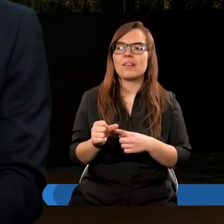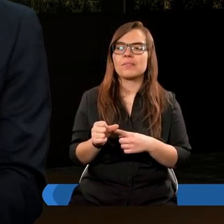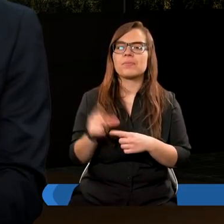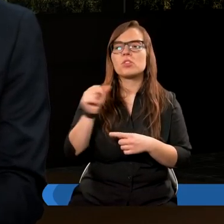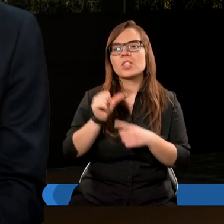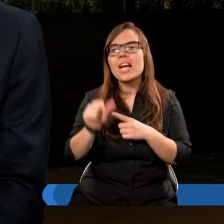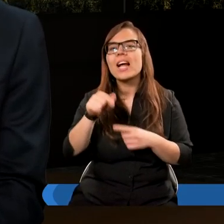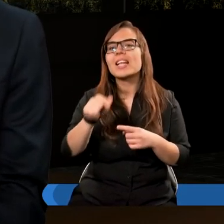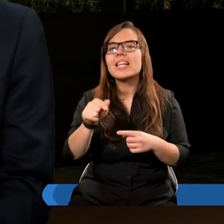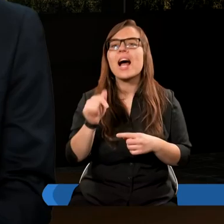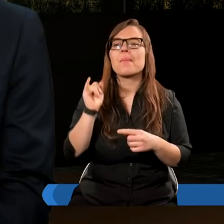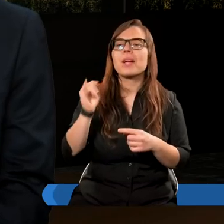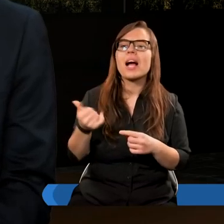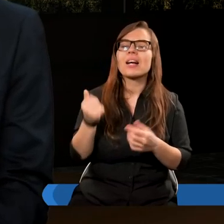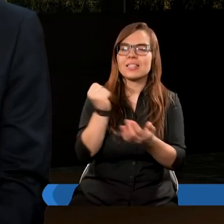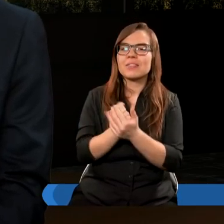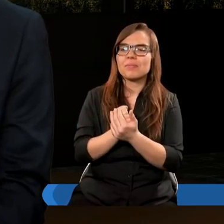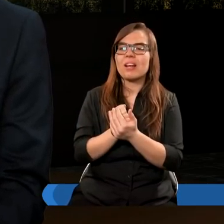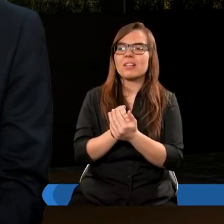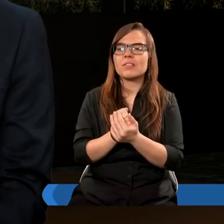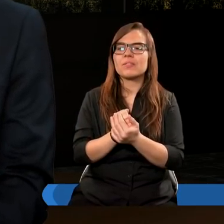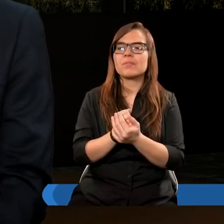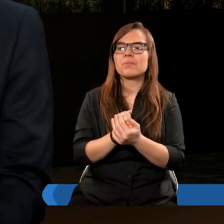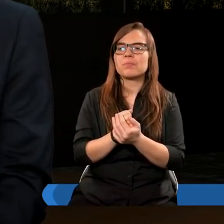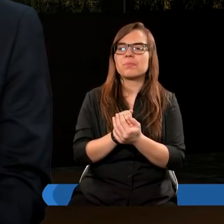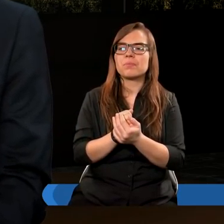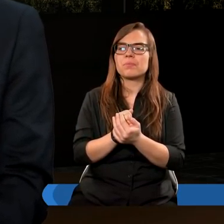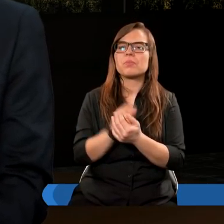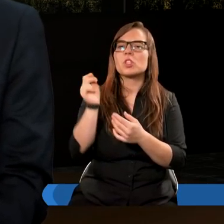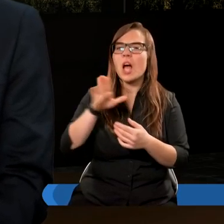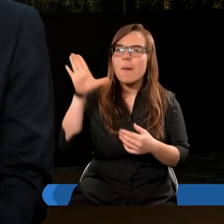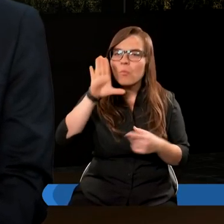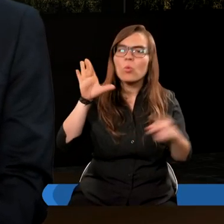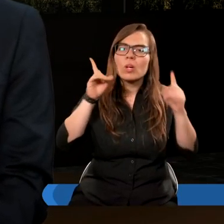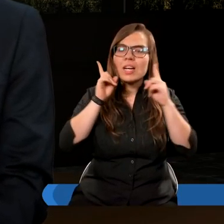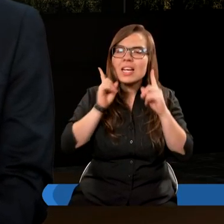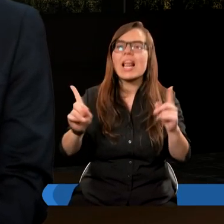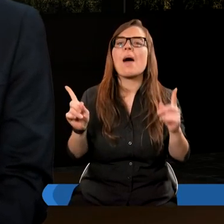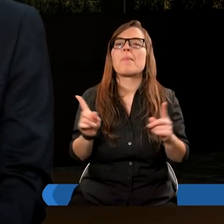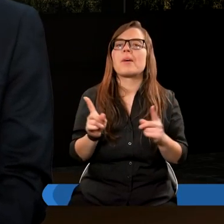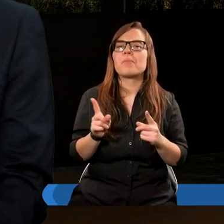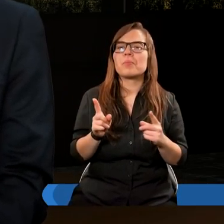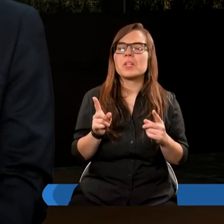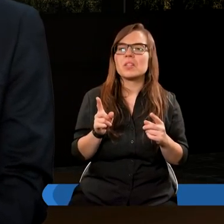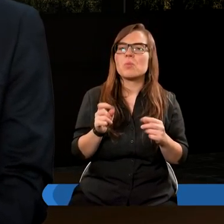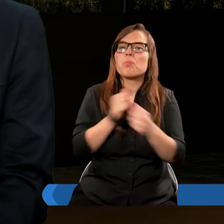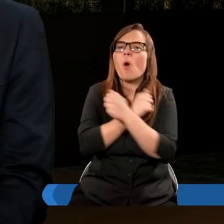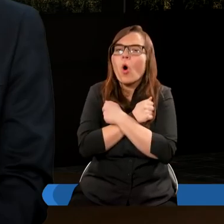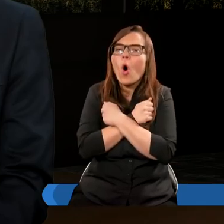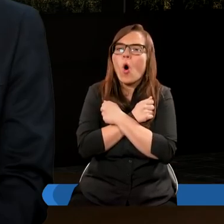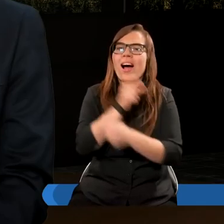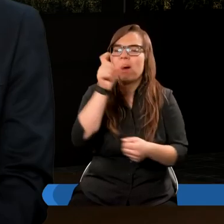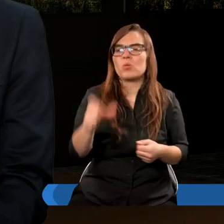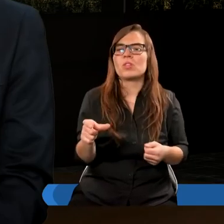ja Ci dam, ja Ci chcę dać to życie wieczne. Ale rozmawialiśmy o tym, że Bóg naprawdę zakochał się w człowieku.